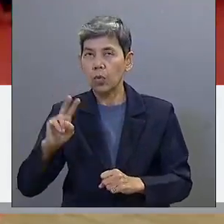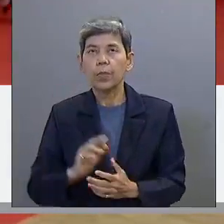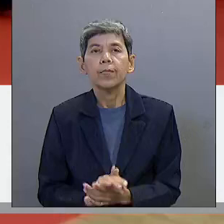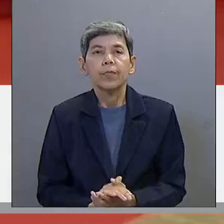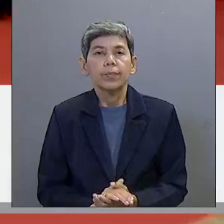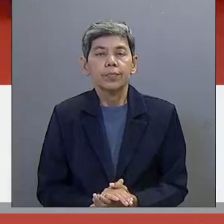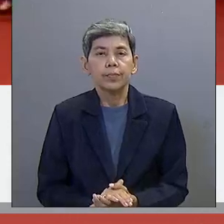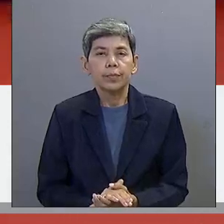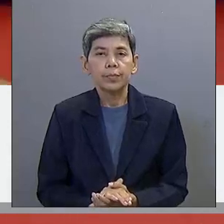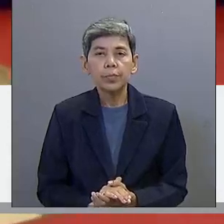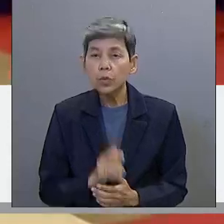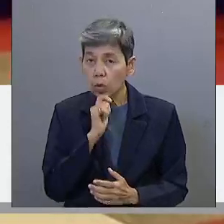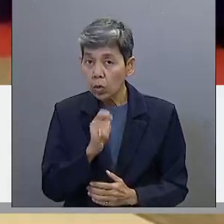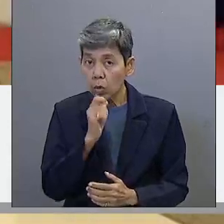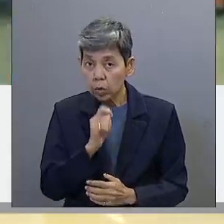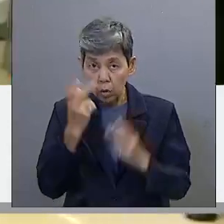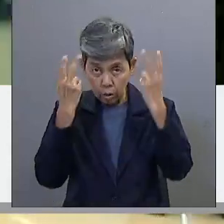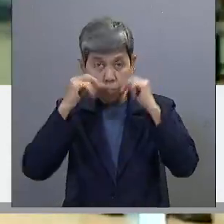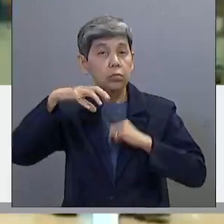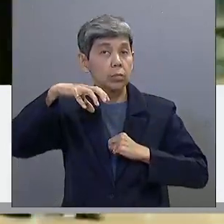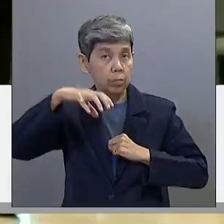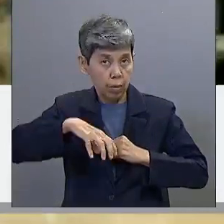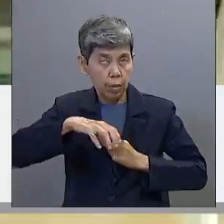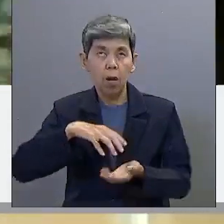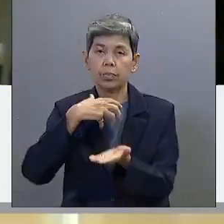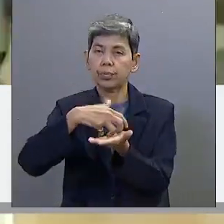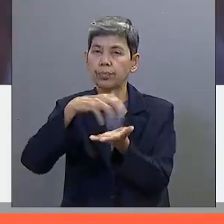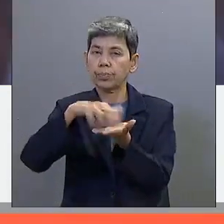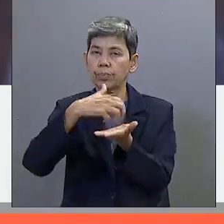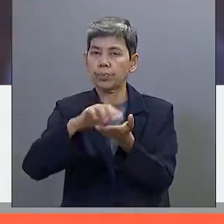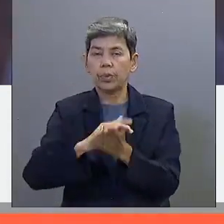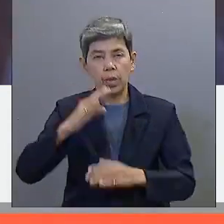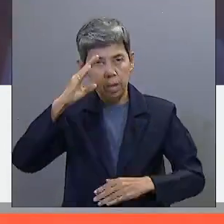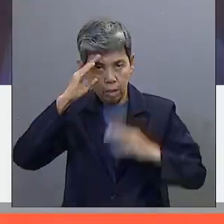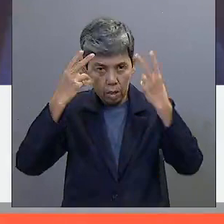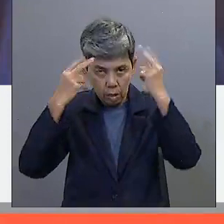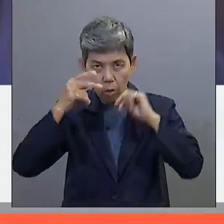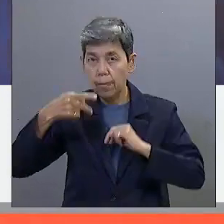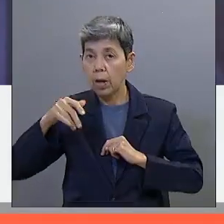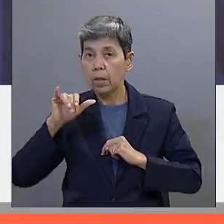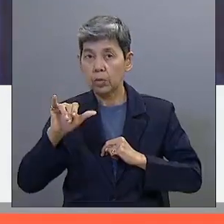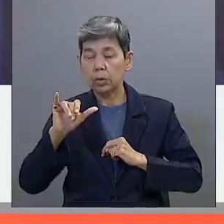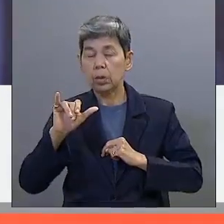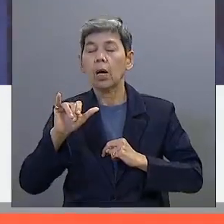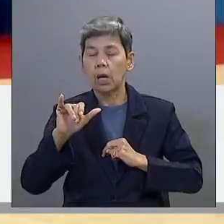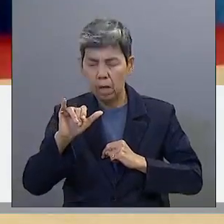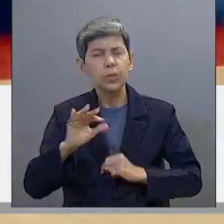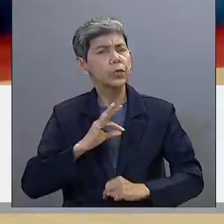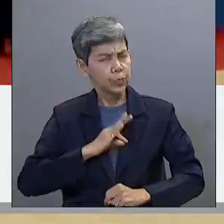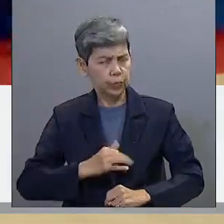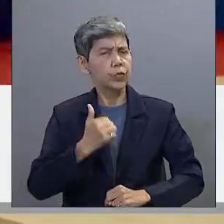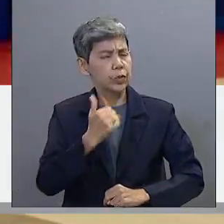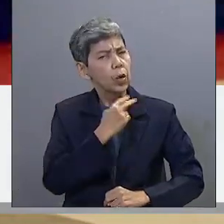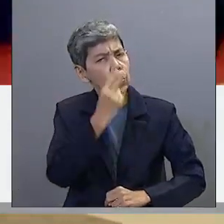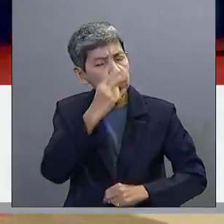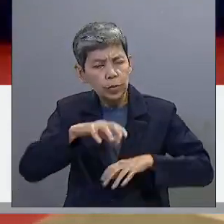อนุชาบุรพชัยศรีโฆษกประจำสำนักนายกรัฐมนตรีเปิดเผยว่าพลเอกประยุทธ์จันทร์โอชานายกรัฐมนตรีพอใจกับภ